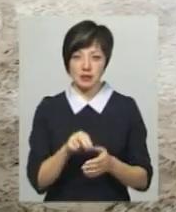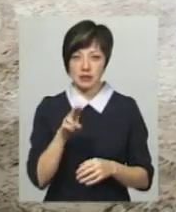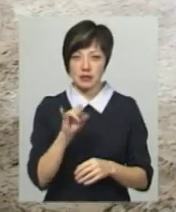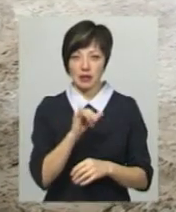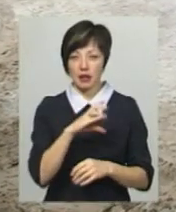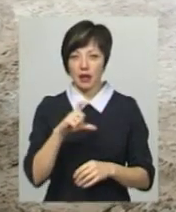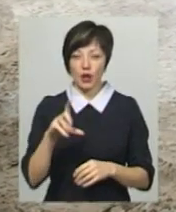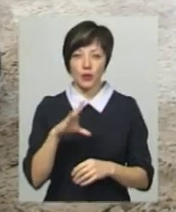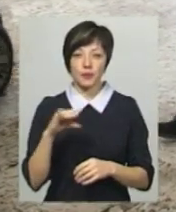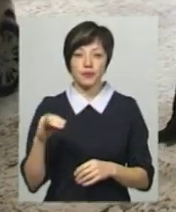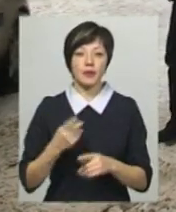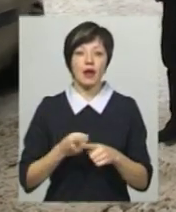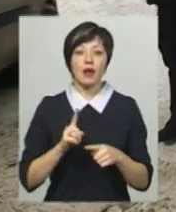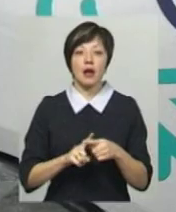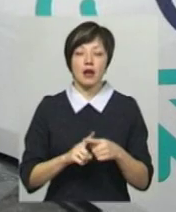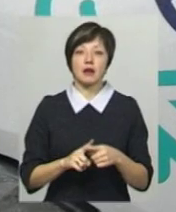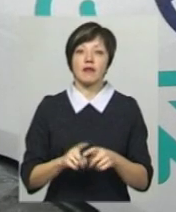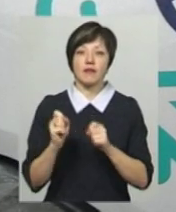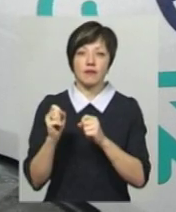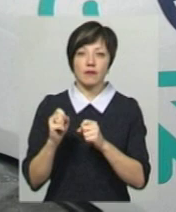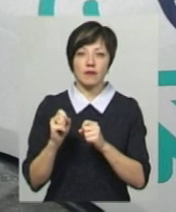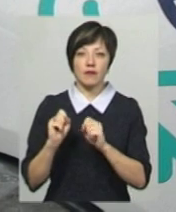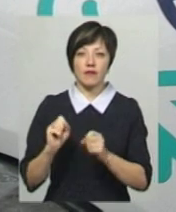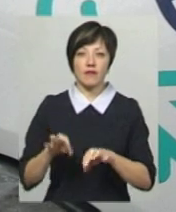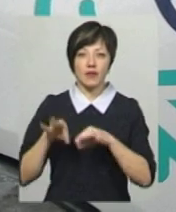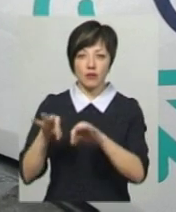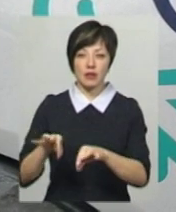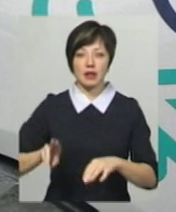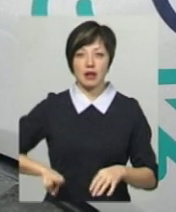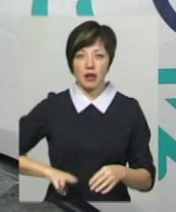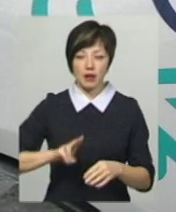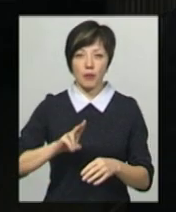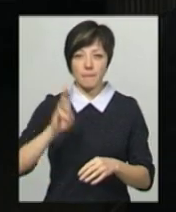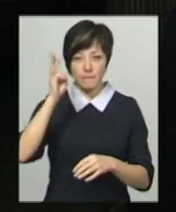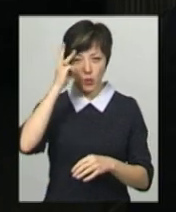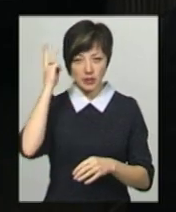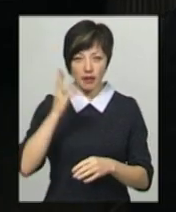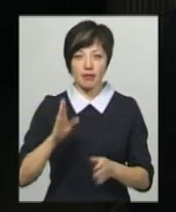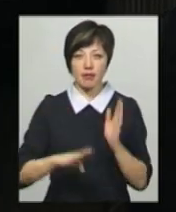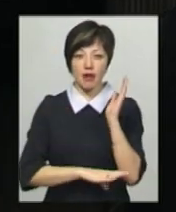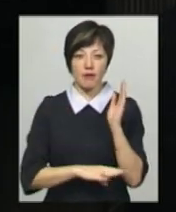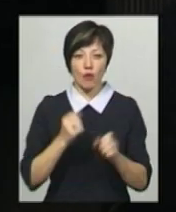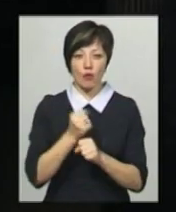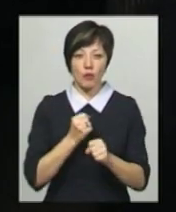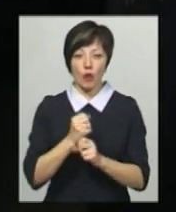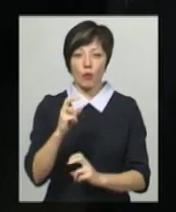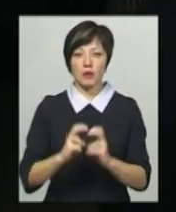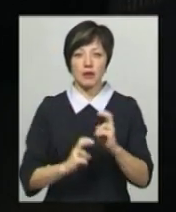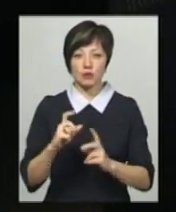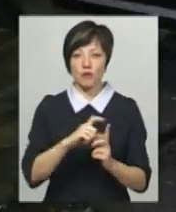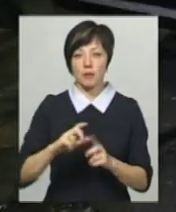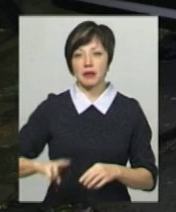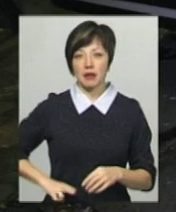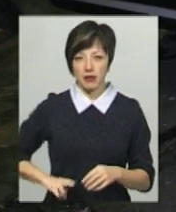екобус відвозить зібрані від населення небезпечні відходи до директора Подільського деревообробного комбінату. За словами директора комбінату Сергія